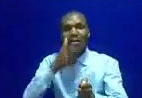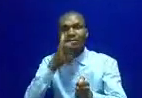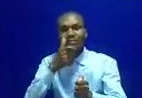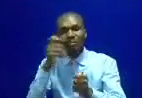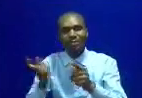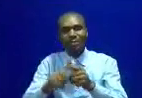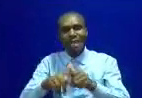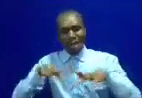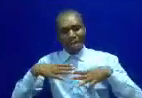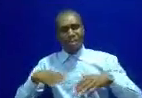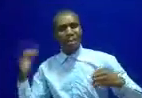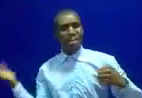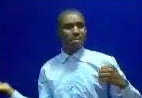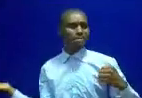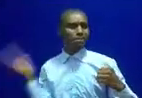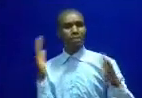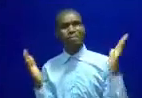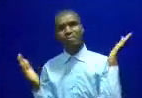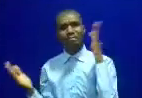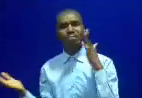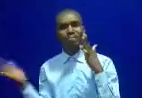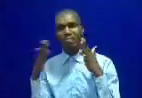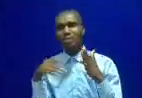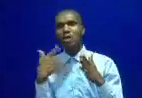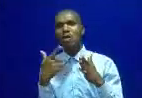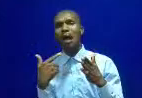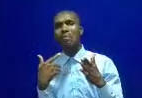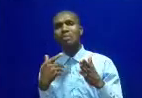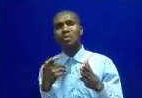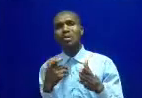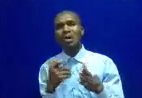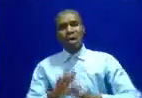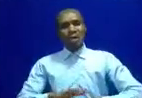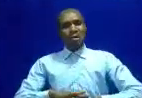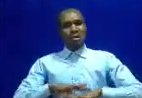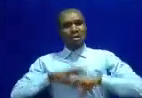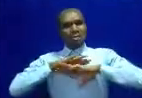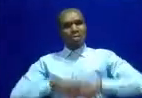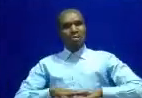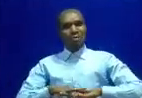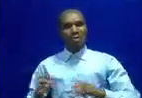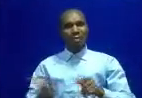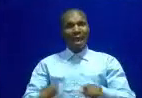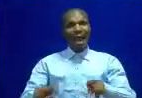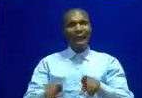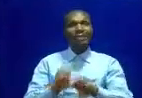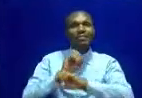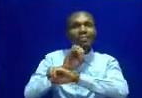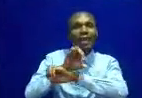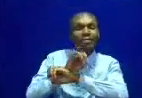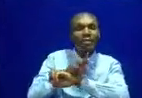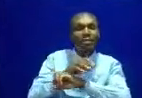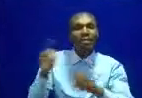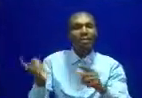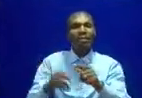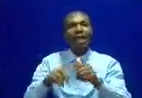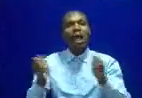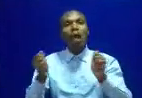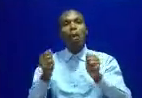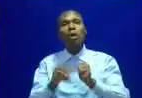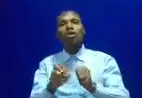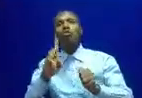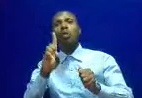gusagano nabanya kinyoro bense meyo abwabwate obororo obonene bunatu abatokwererwa na Christopher